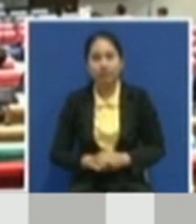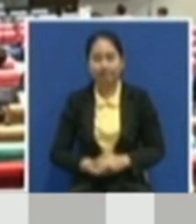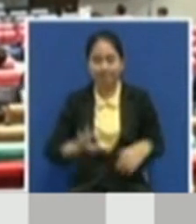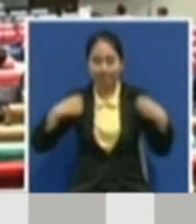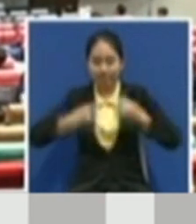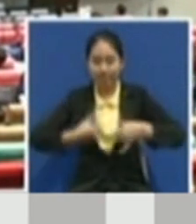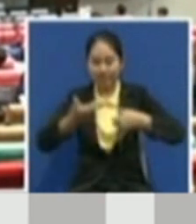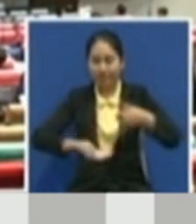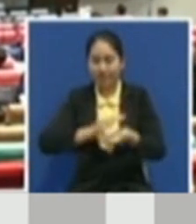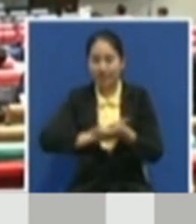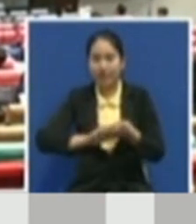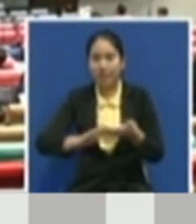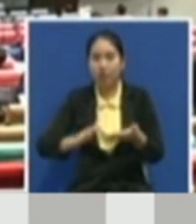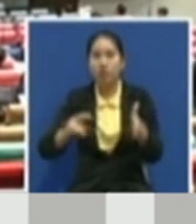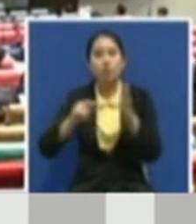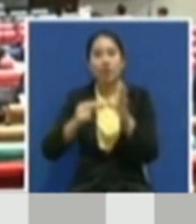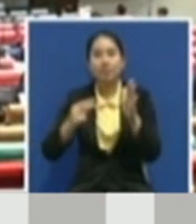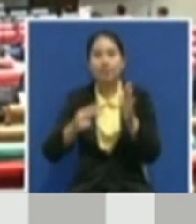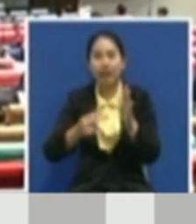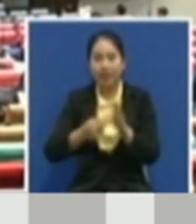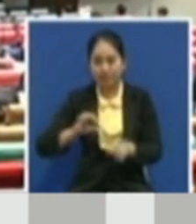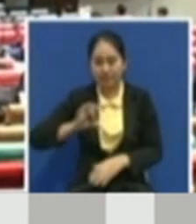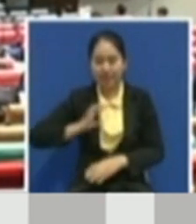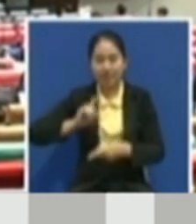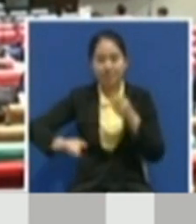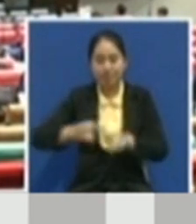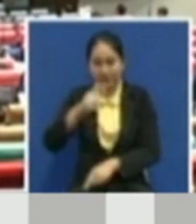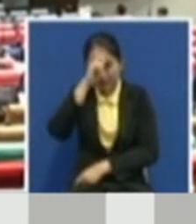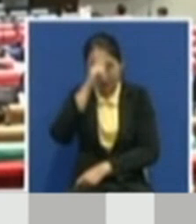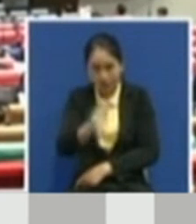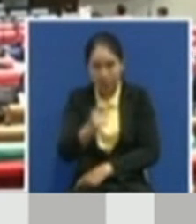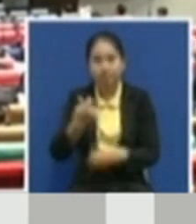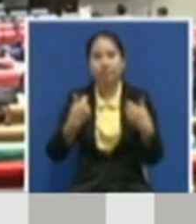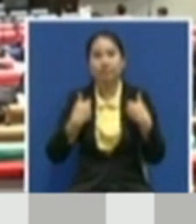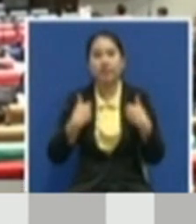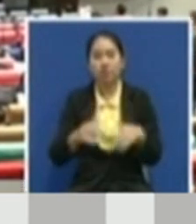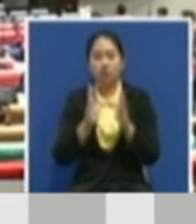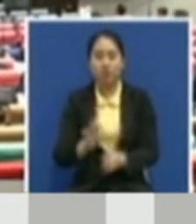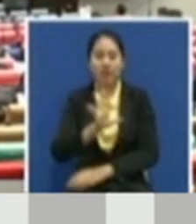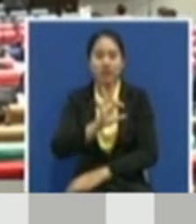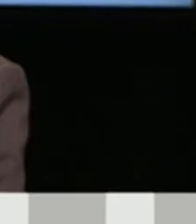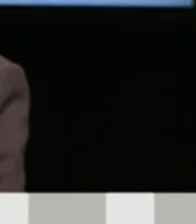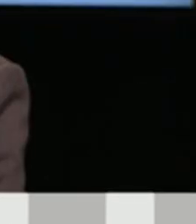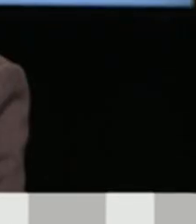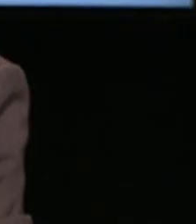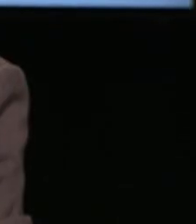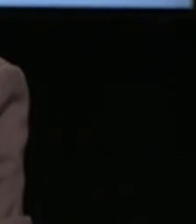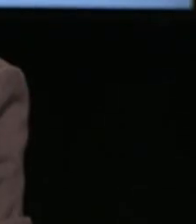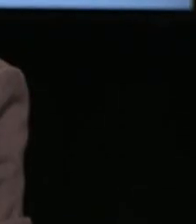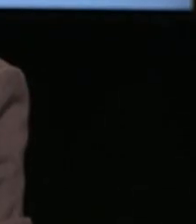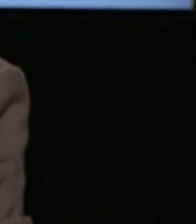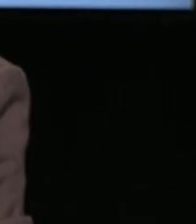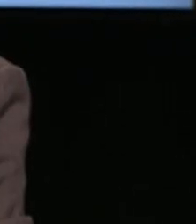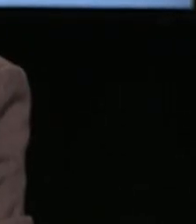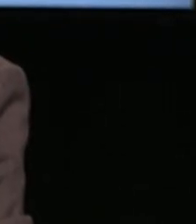ๆกับว่าพอเราพยายามจะปรับตามฝรั่งกลัวฝรั่งหาว่าป่าเถื่ อ นก็พยายามไปทำตามแต่ว่าทีนี้ไอ้ความที่ติดกรอบมาเนี่ยคือแ